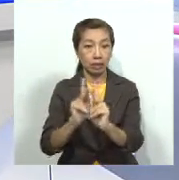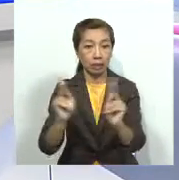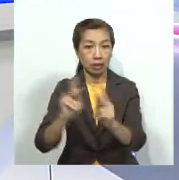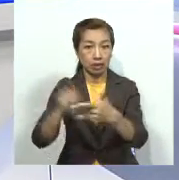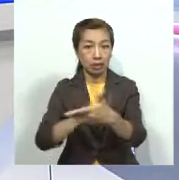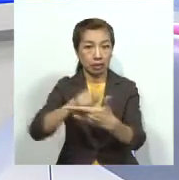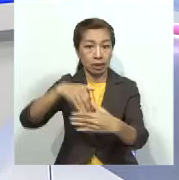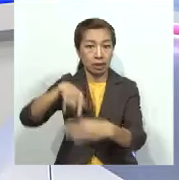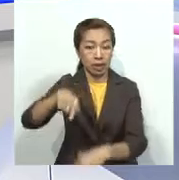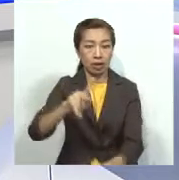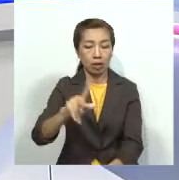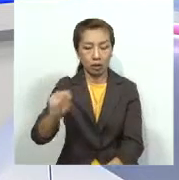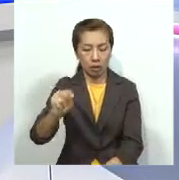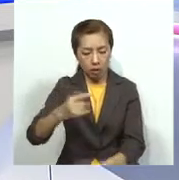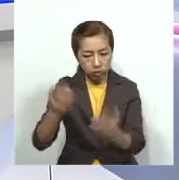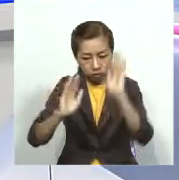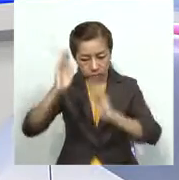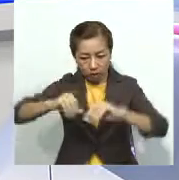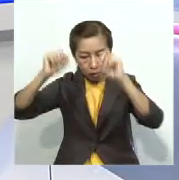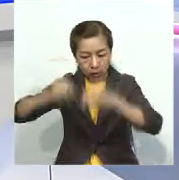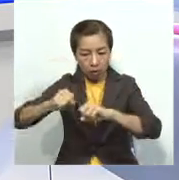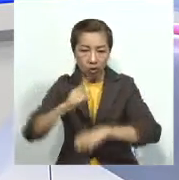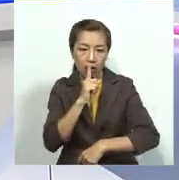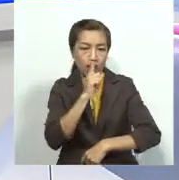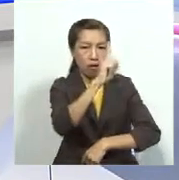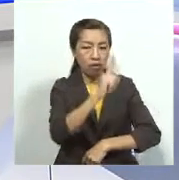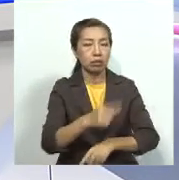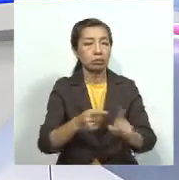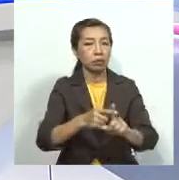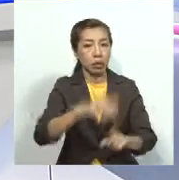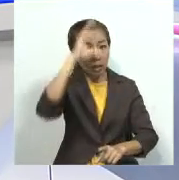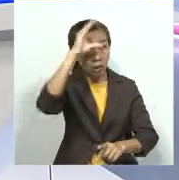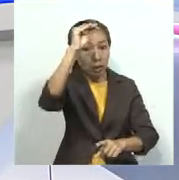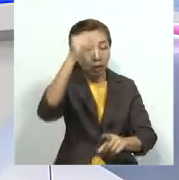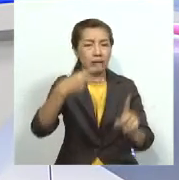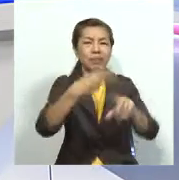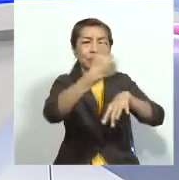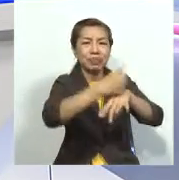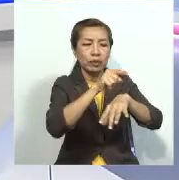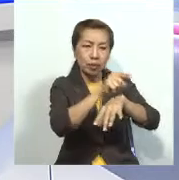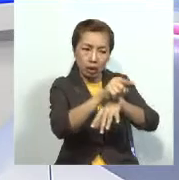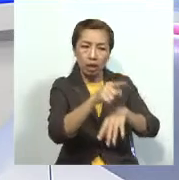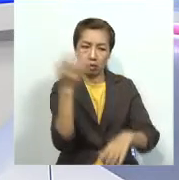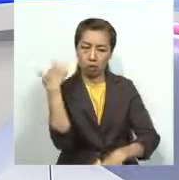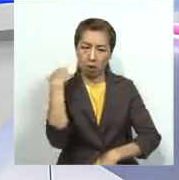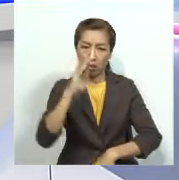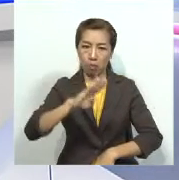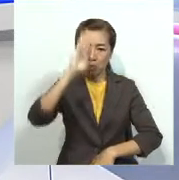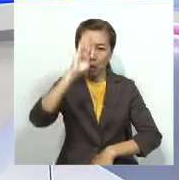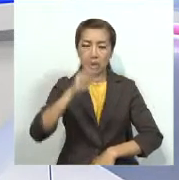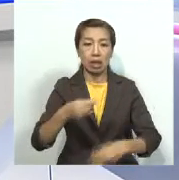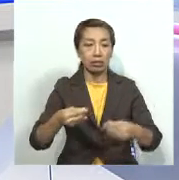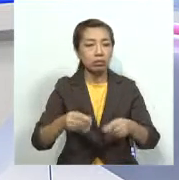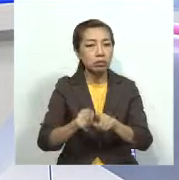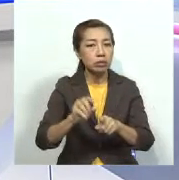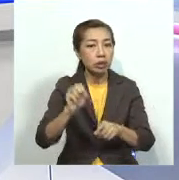ติให้แจ้งข้อกล่าวหานายธนาธรจึงรุ่งเรืองกิจคดีเรื่องของการถือหุ้นในกิจการสื่อนะคะโดยให้สิทธิ์ที่จะแสด